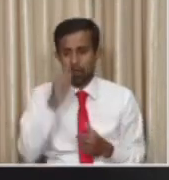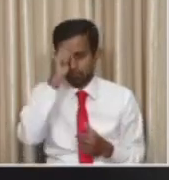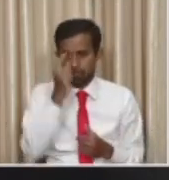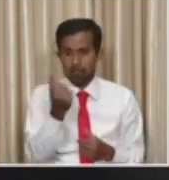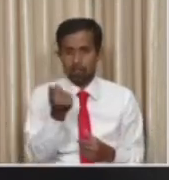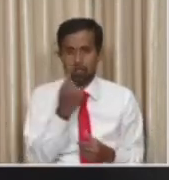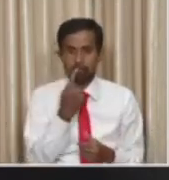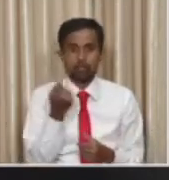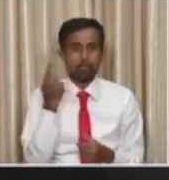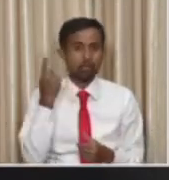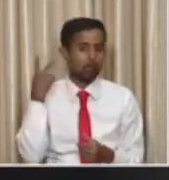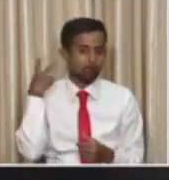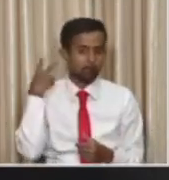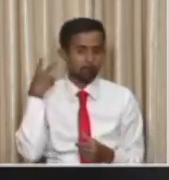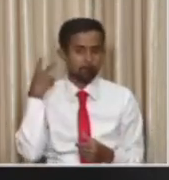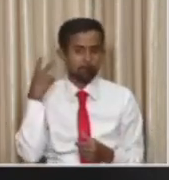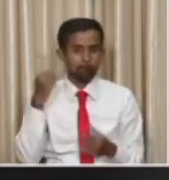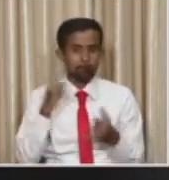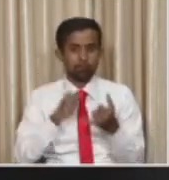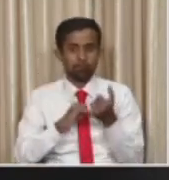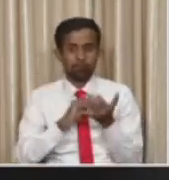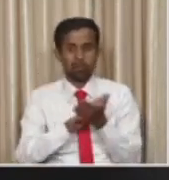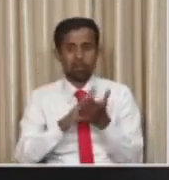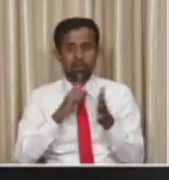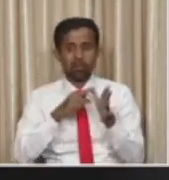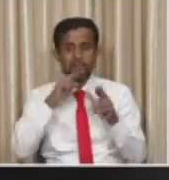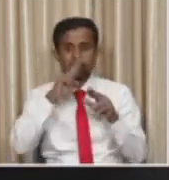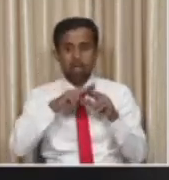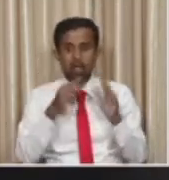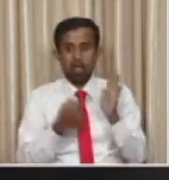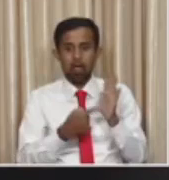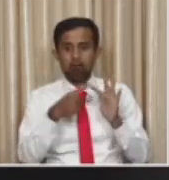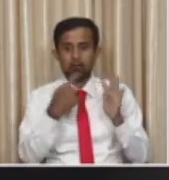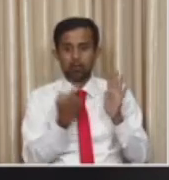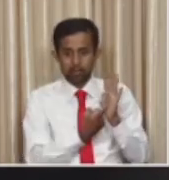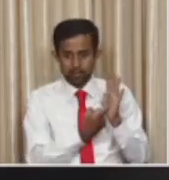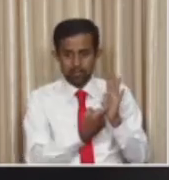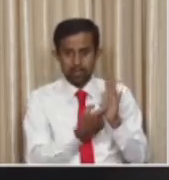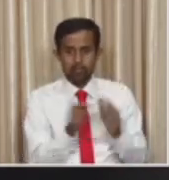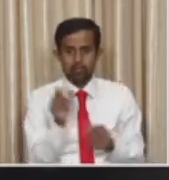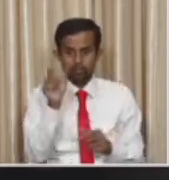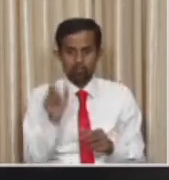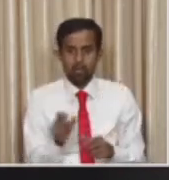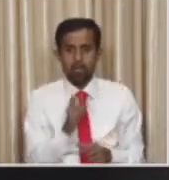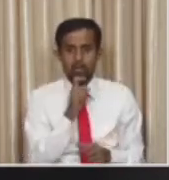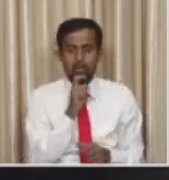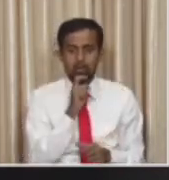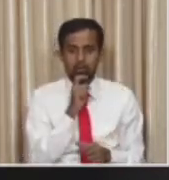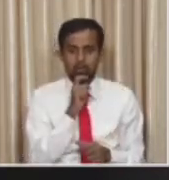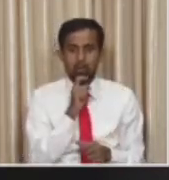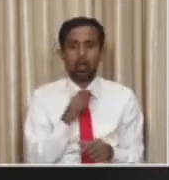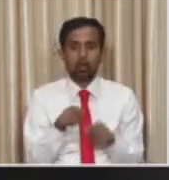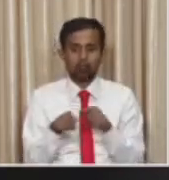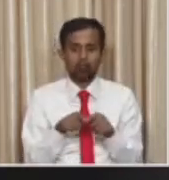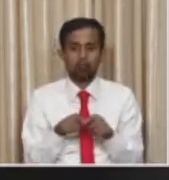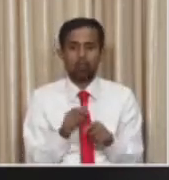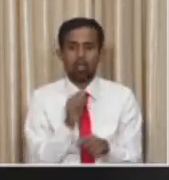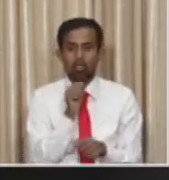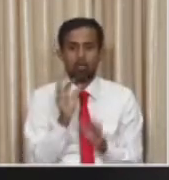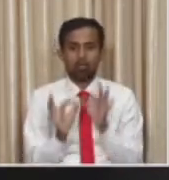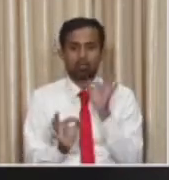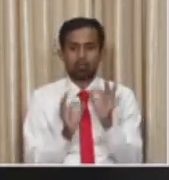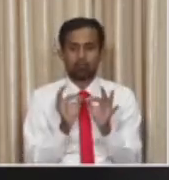කිව්වා අර ඊයේ පෙරේදා ශාෆ්ට් නඩුව සම්බන්ධයෙන් කවුරු හරි කිව්වා මට මතක නැහැ. ඉතින් මේව තමයි ඇත්ත කතාව.